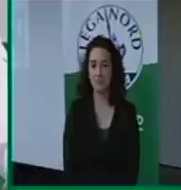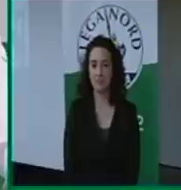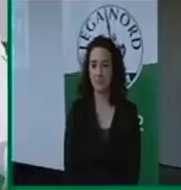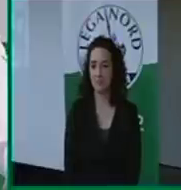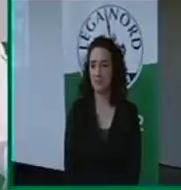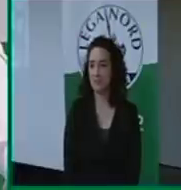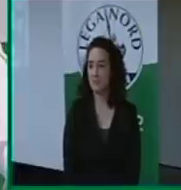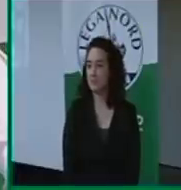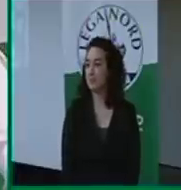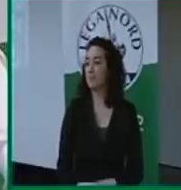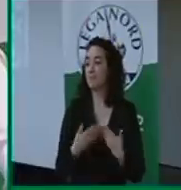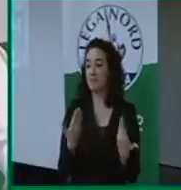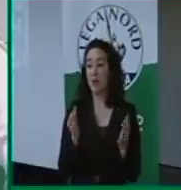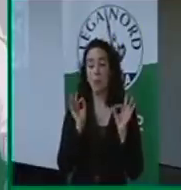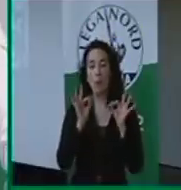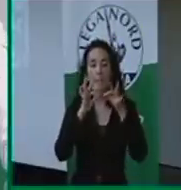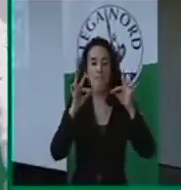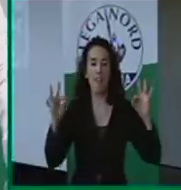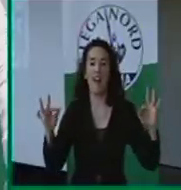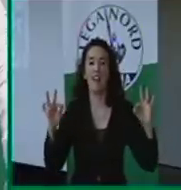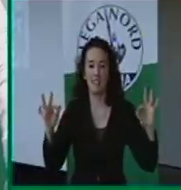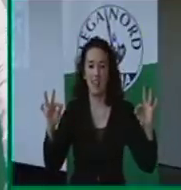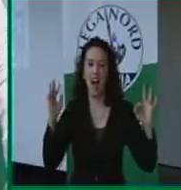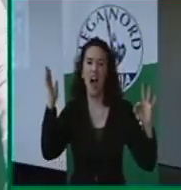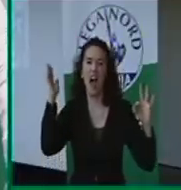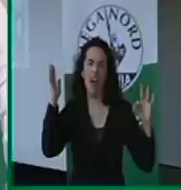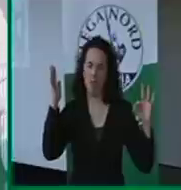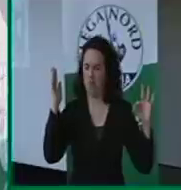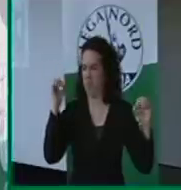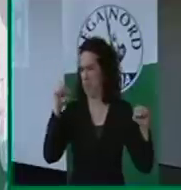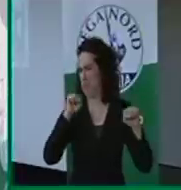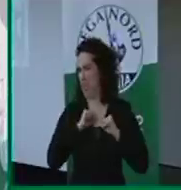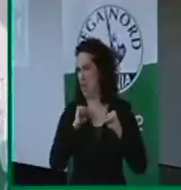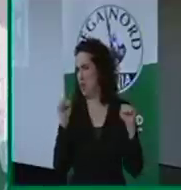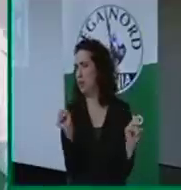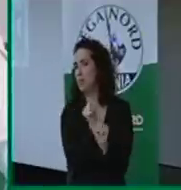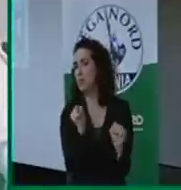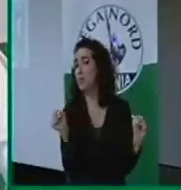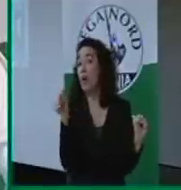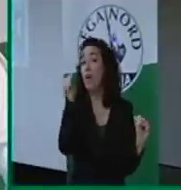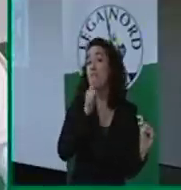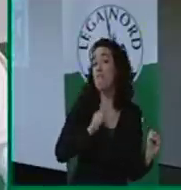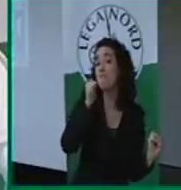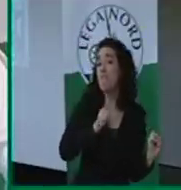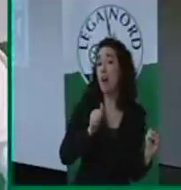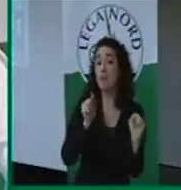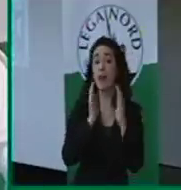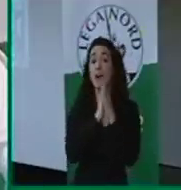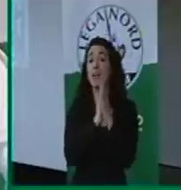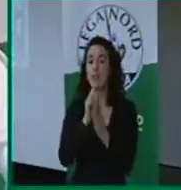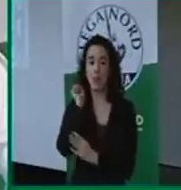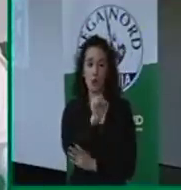possibile è una preposizione assurda falsa ed eretica